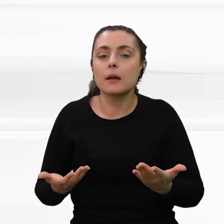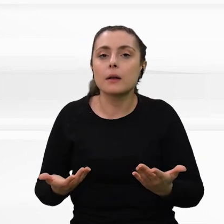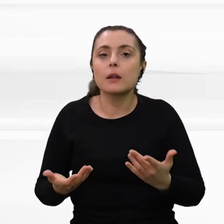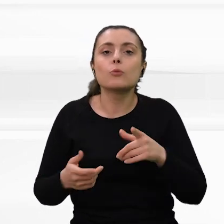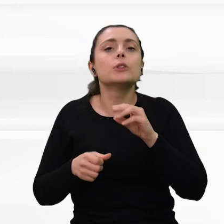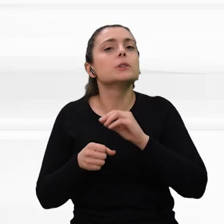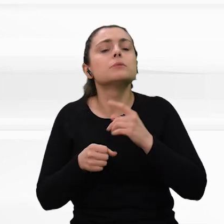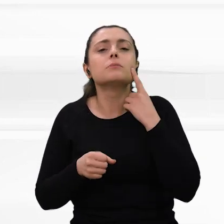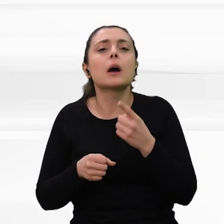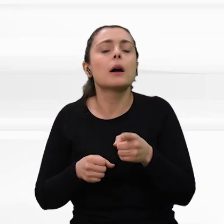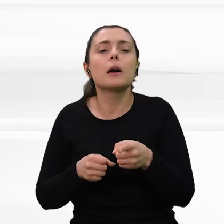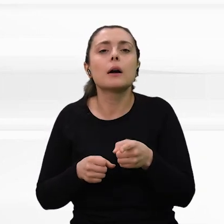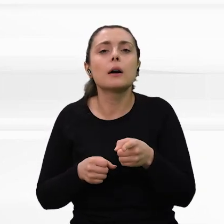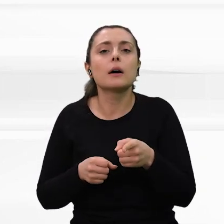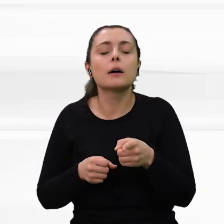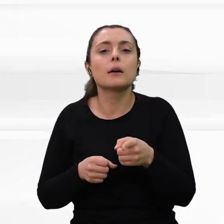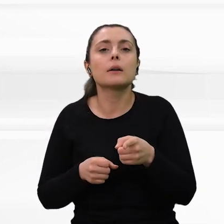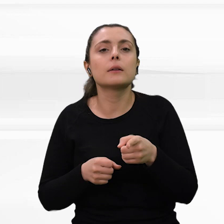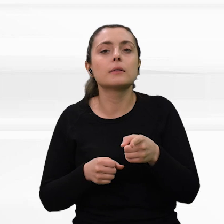bakıyoruz arkadaşlar